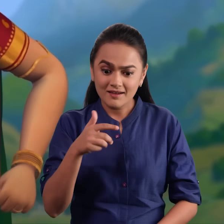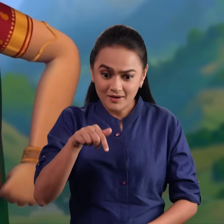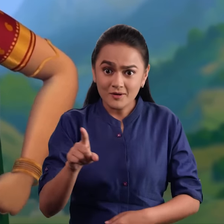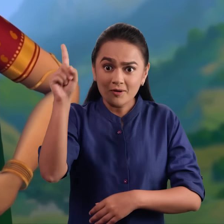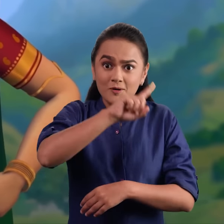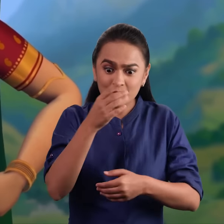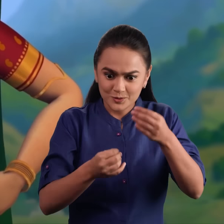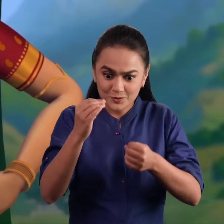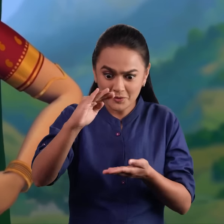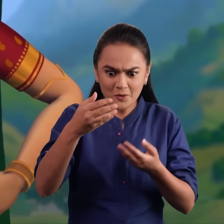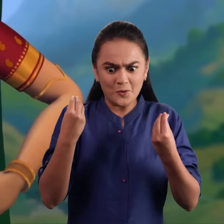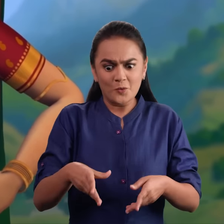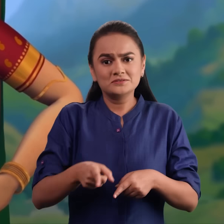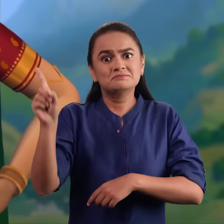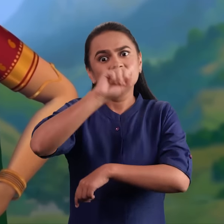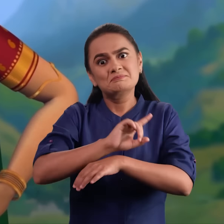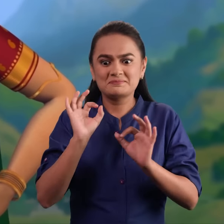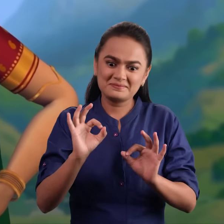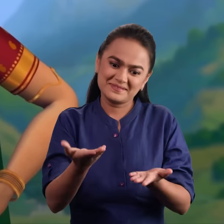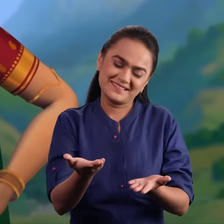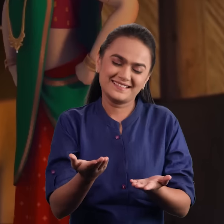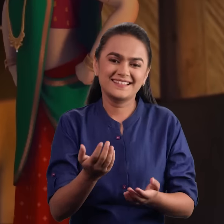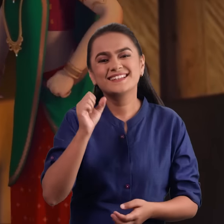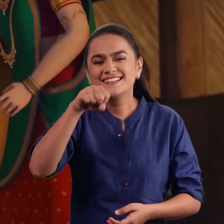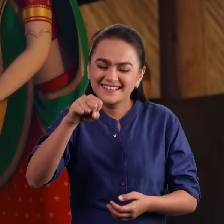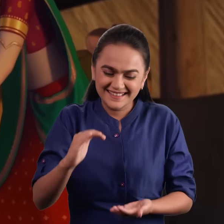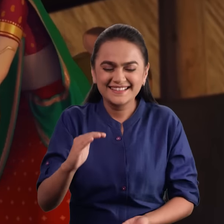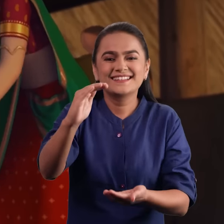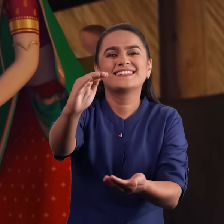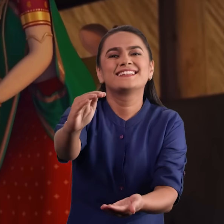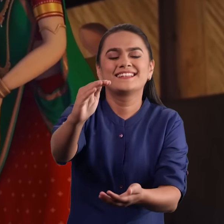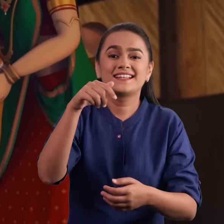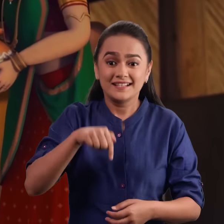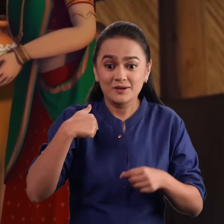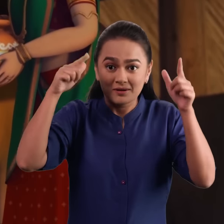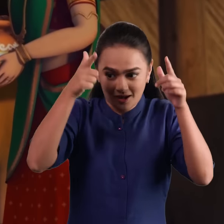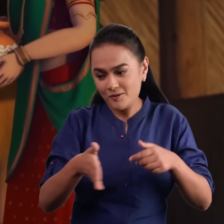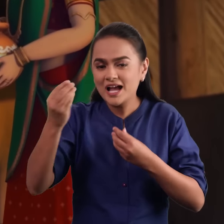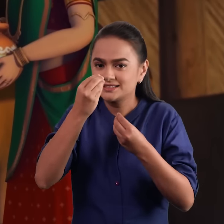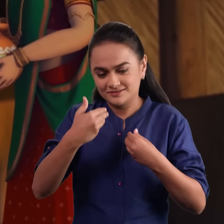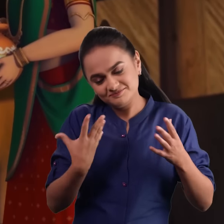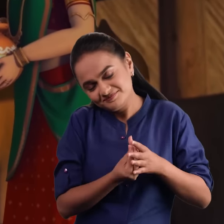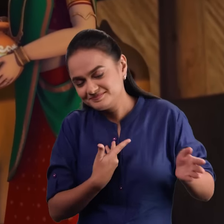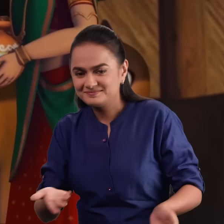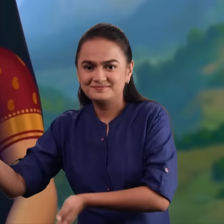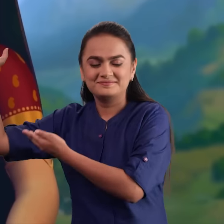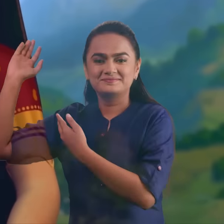तुमने तो आज के लिए काफी दूध निकाल लिया है कृष्णा। हाँ मैया, अब मैं गायों को चराने ले जाता